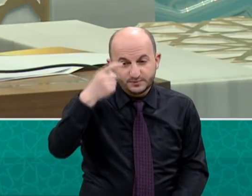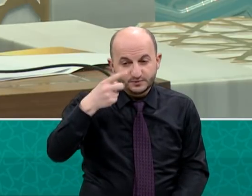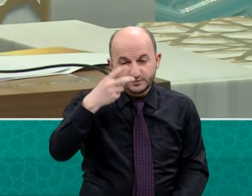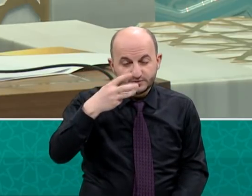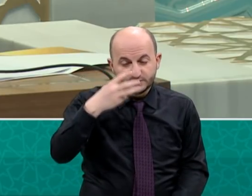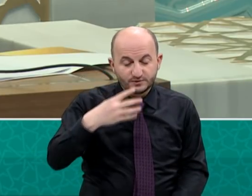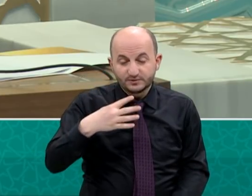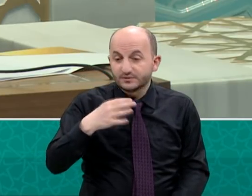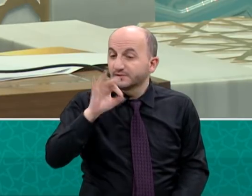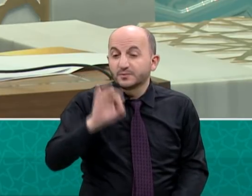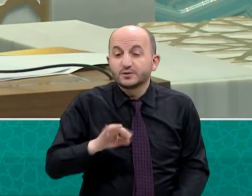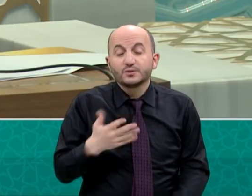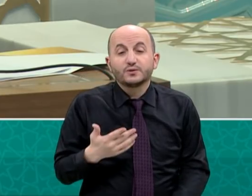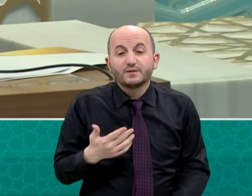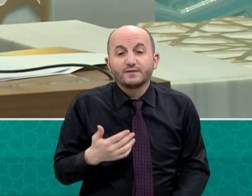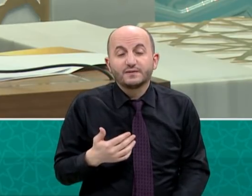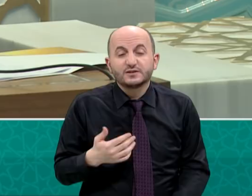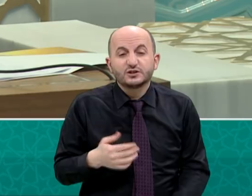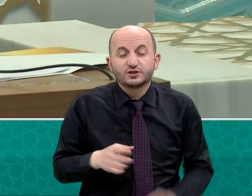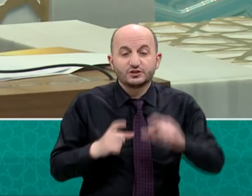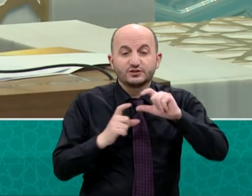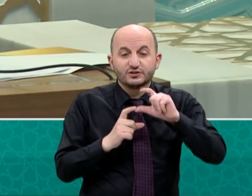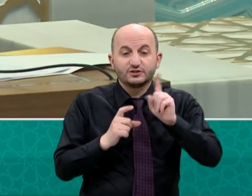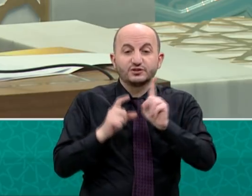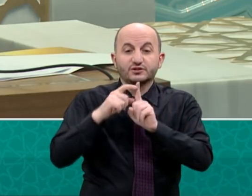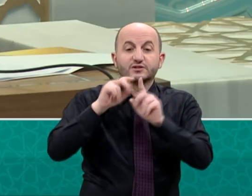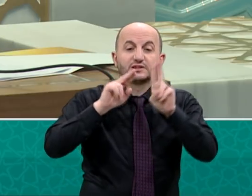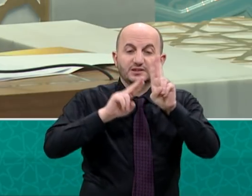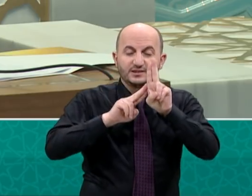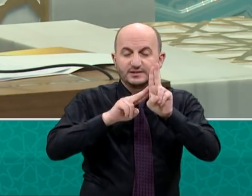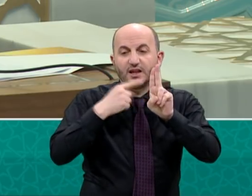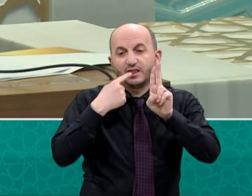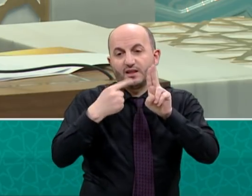hangi sıfatla başlıyoruz? Es-sıdk diye başlıyoruz.